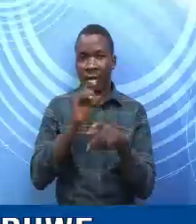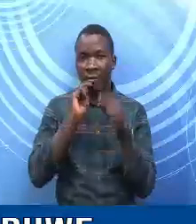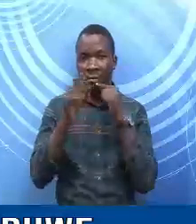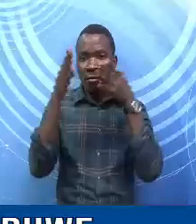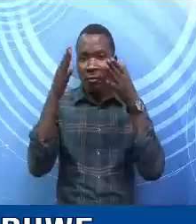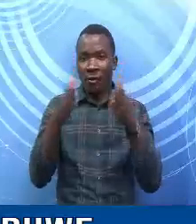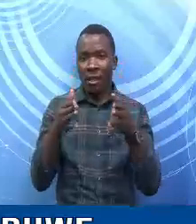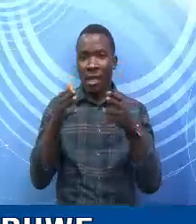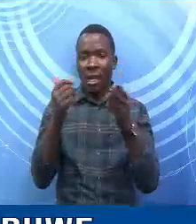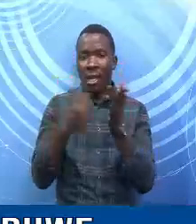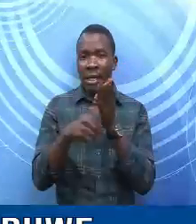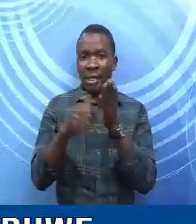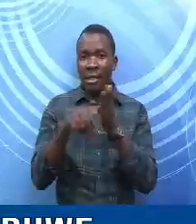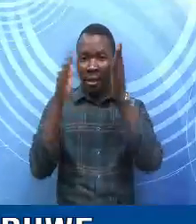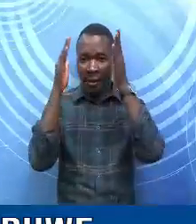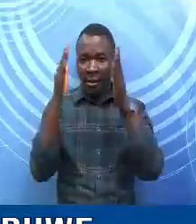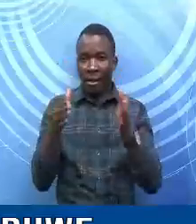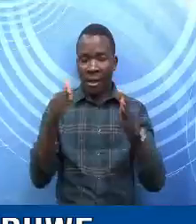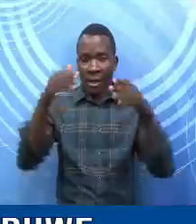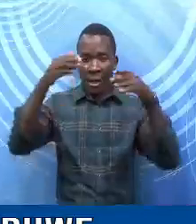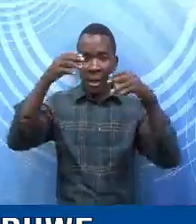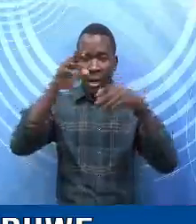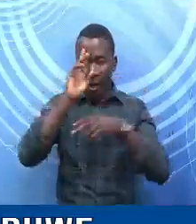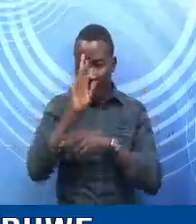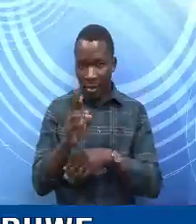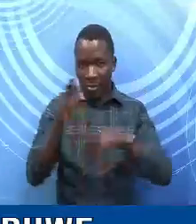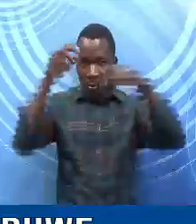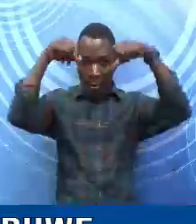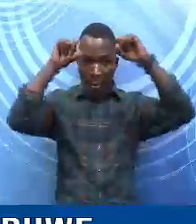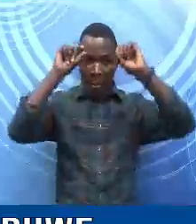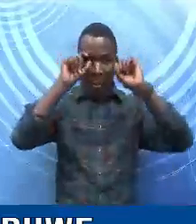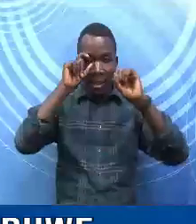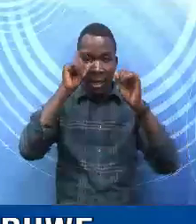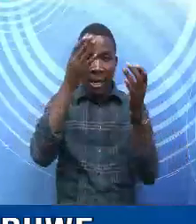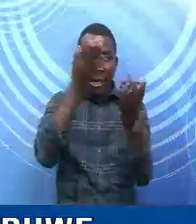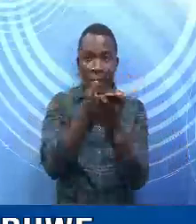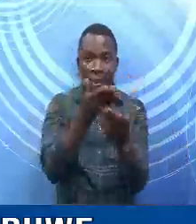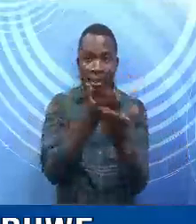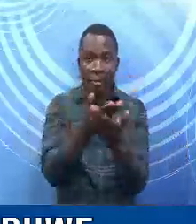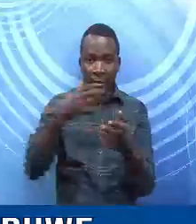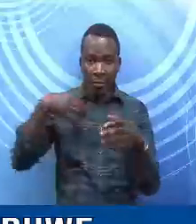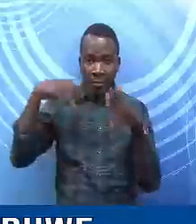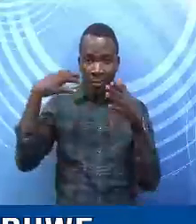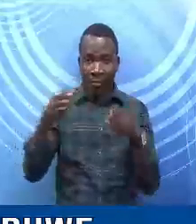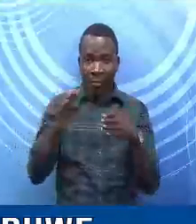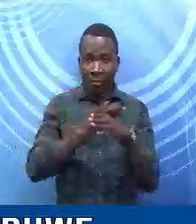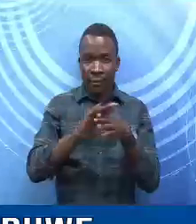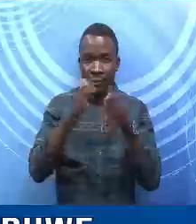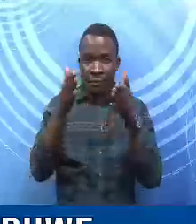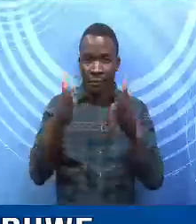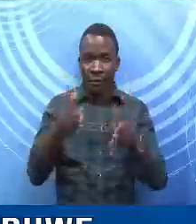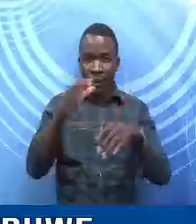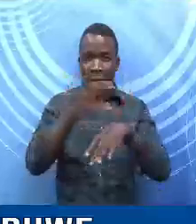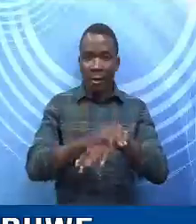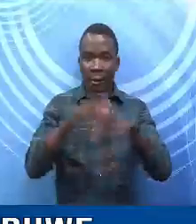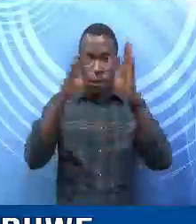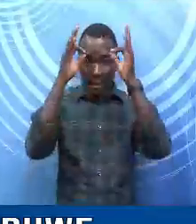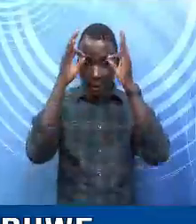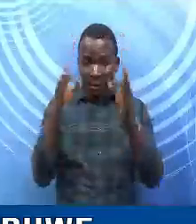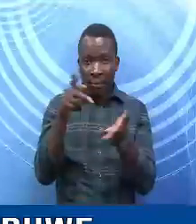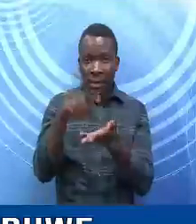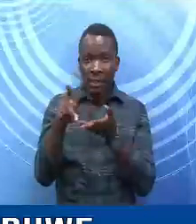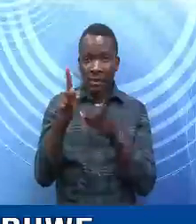kugarukwaho n'umukuru w'igihugu nyakubahwa Perezida wa Repubulika Paul Kagame, agasaba ko bano barwiyemeza mirimo bakagombye kuzajya bafatirwa ingamba